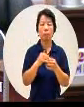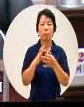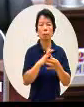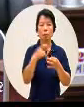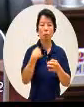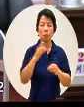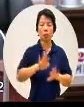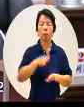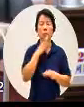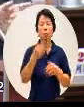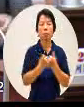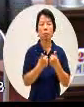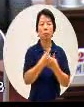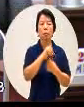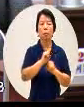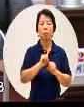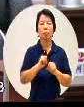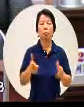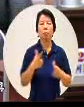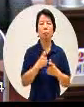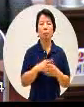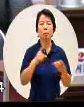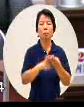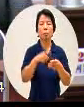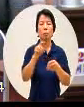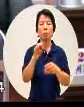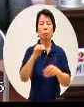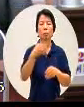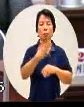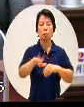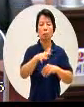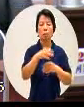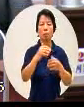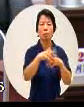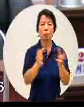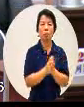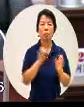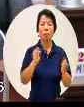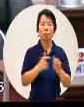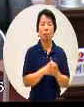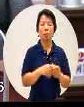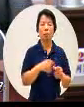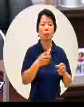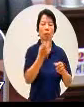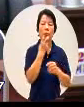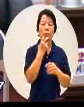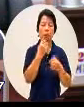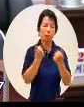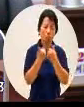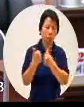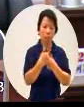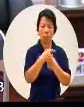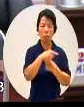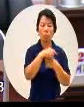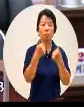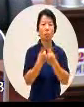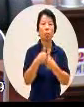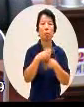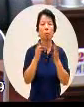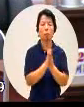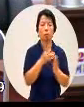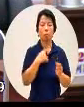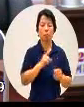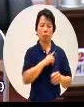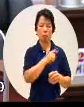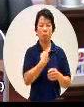我知道我是議會非主流派那天在討論輕軌全議會不分藍綠只有我一個人在反對輕軌